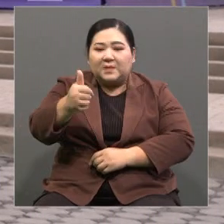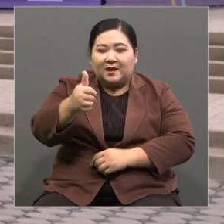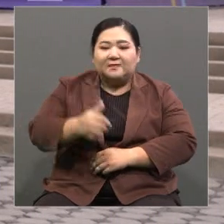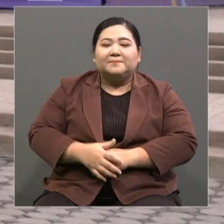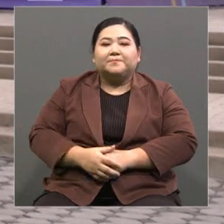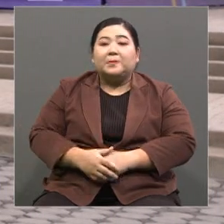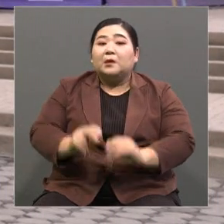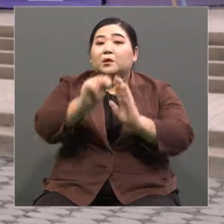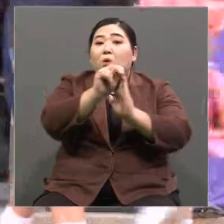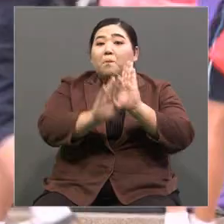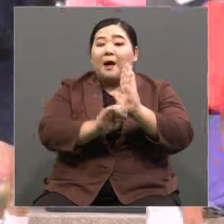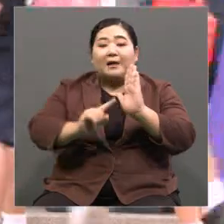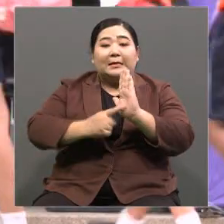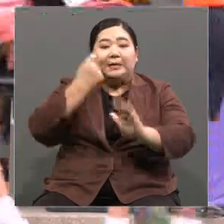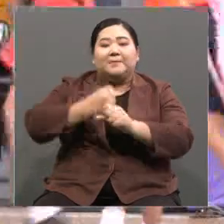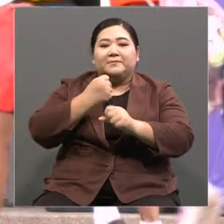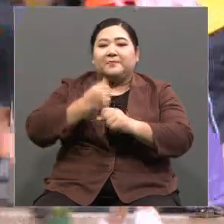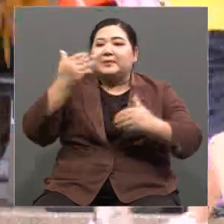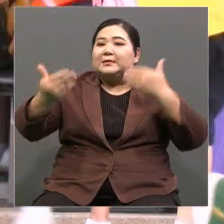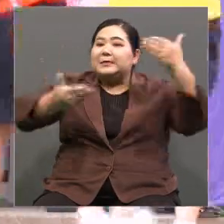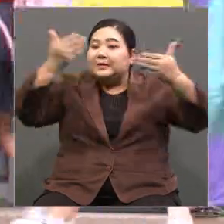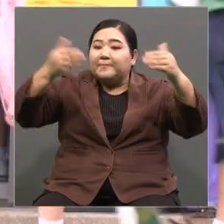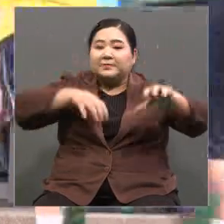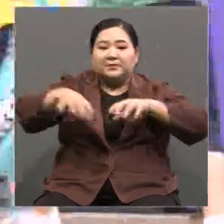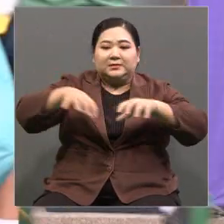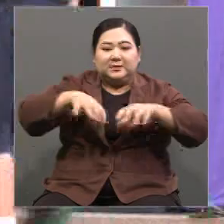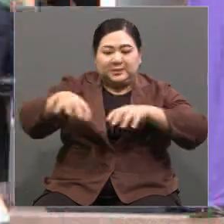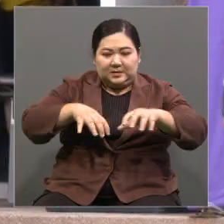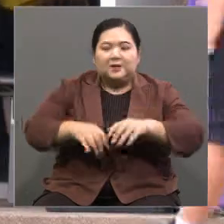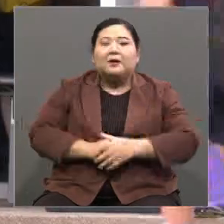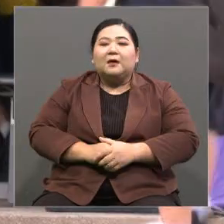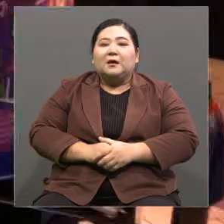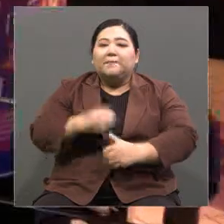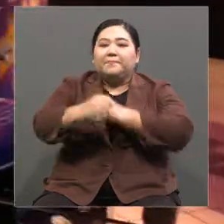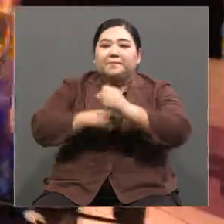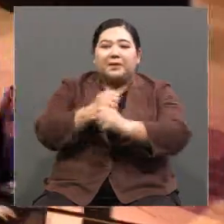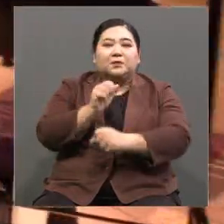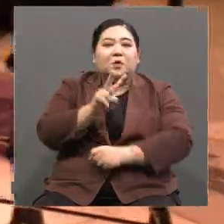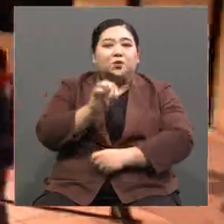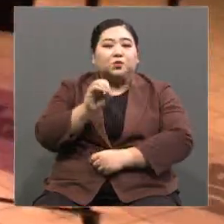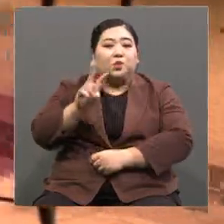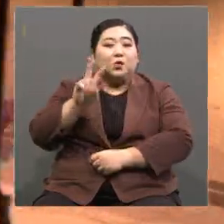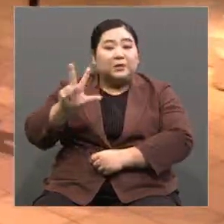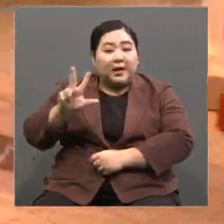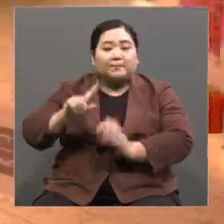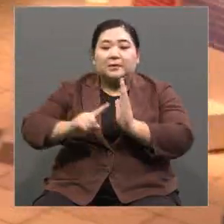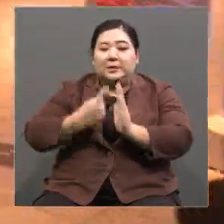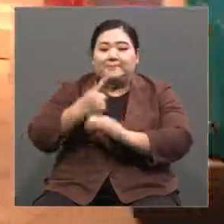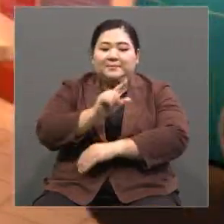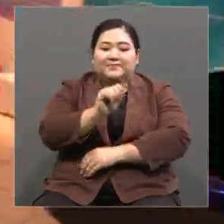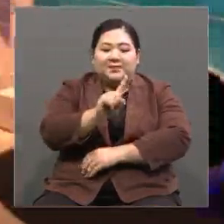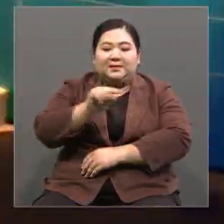นะคะจะเริ่มการจัดงานHarmony World Pet innovationFestival2023ระหว่างวันที่